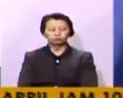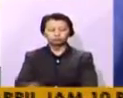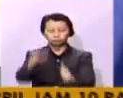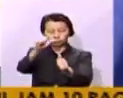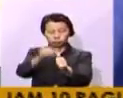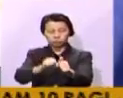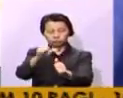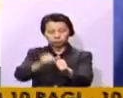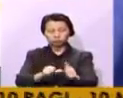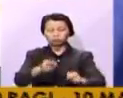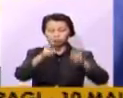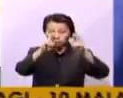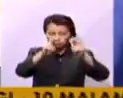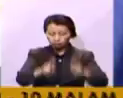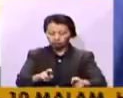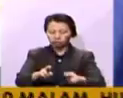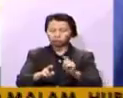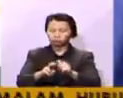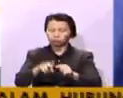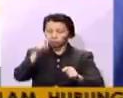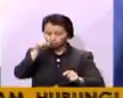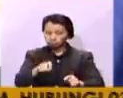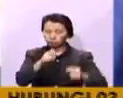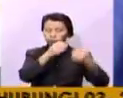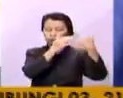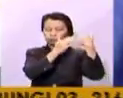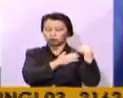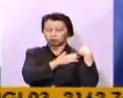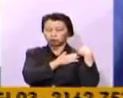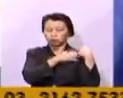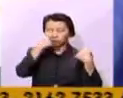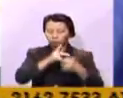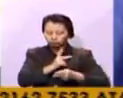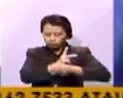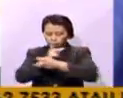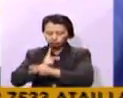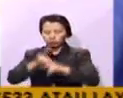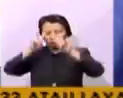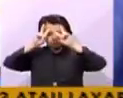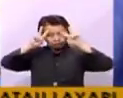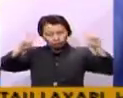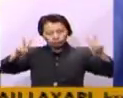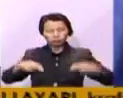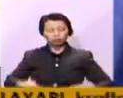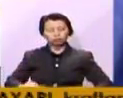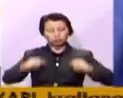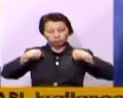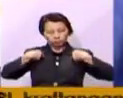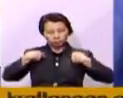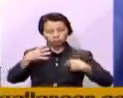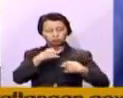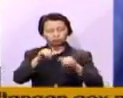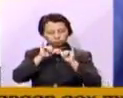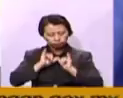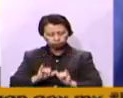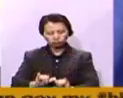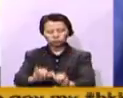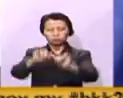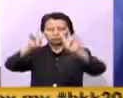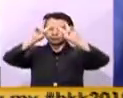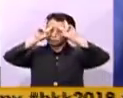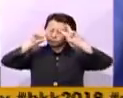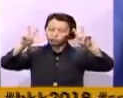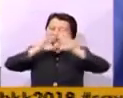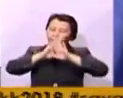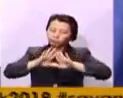Setiap rakyat mesti bertanggungjawab untuk menjaga keharmonian hidup dan mengekalkan